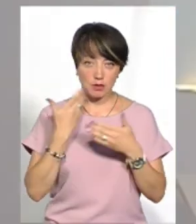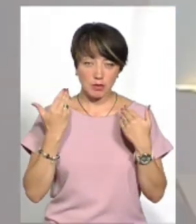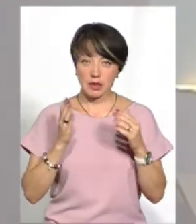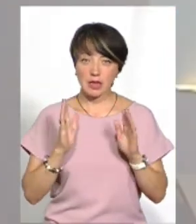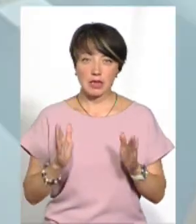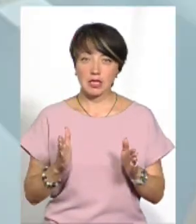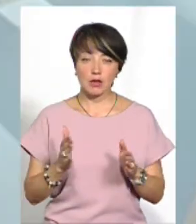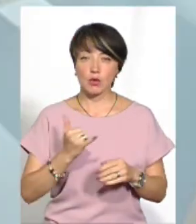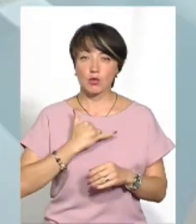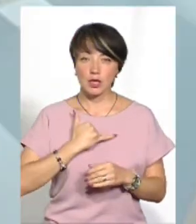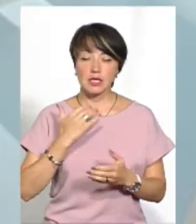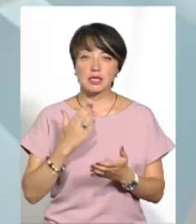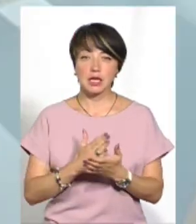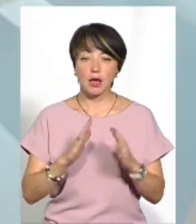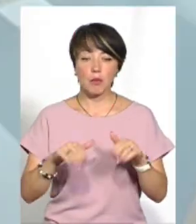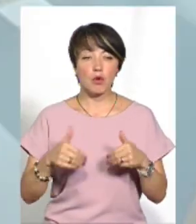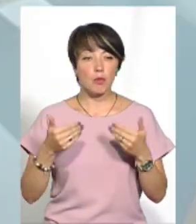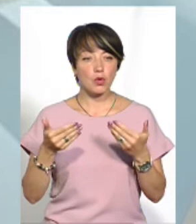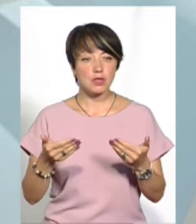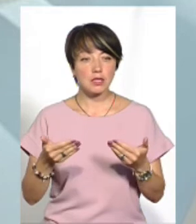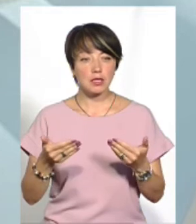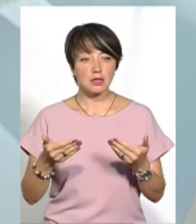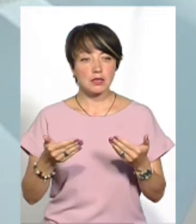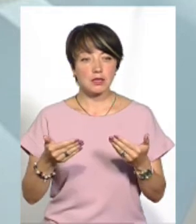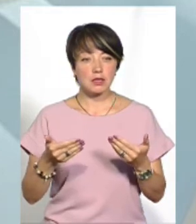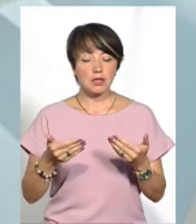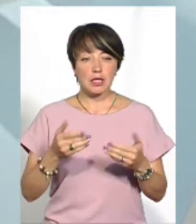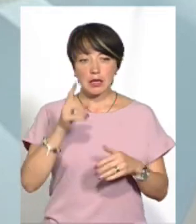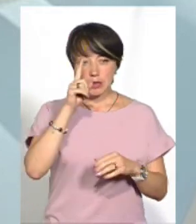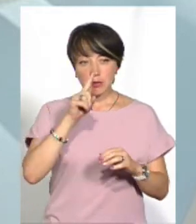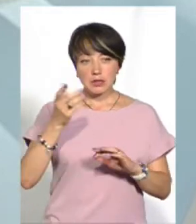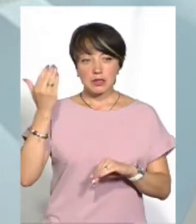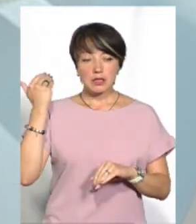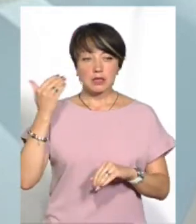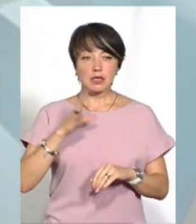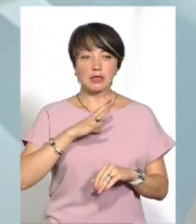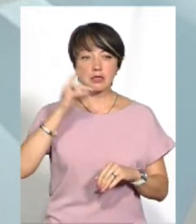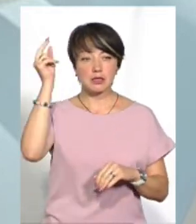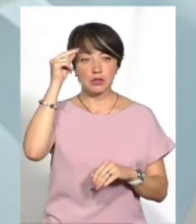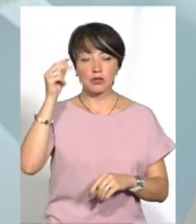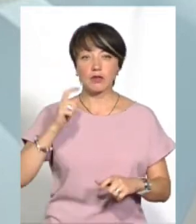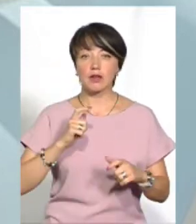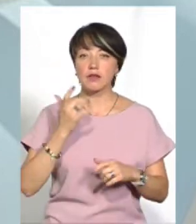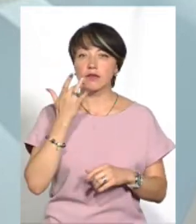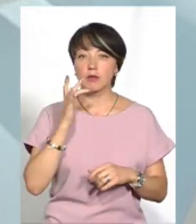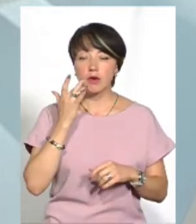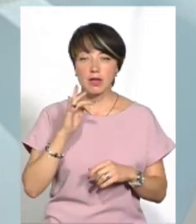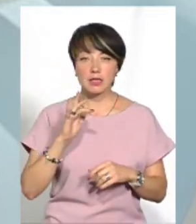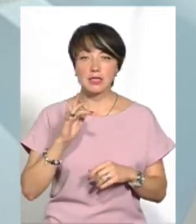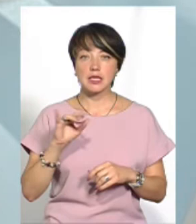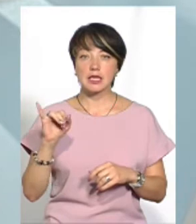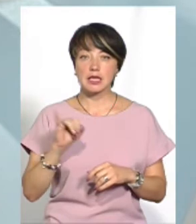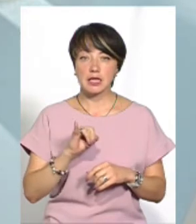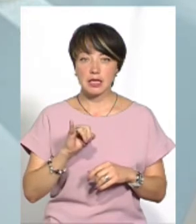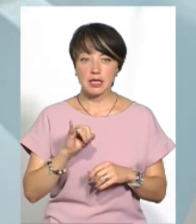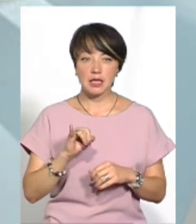Не тільки. В нас є пропозиції. От я місяць назад проходив стажування Сполучених Штатів Америки, і